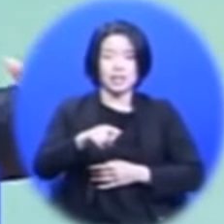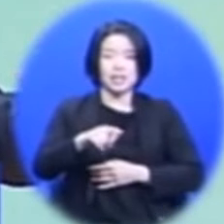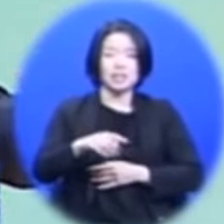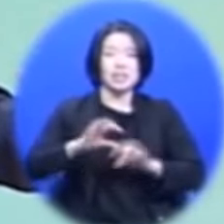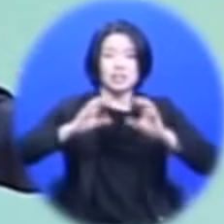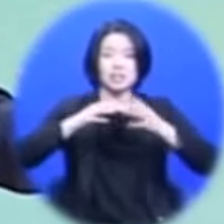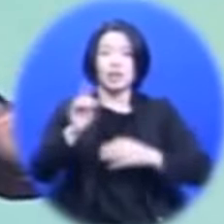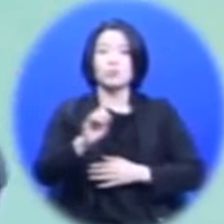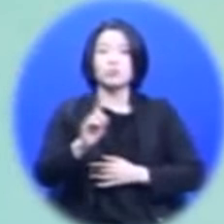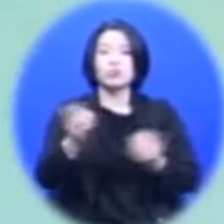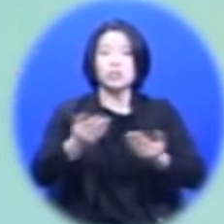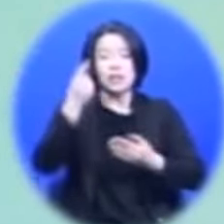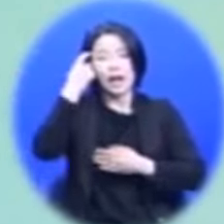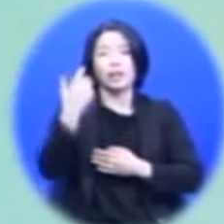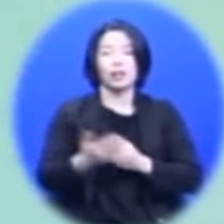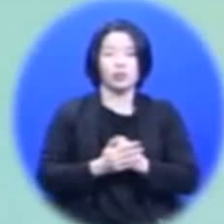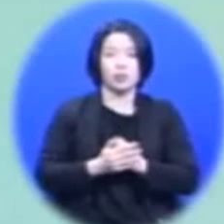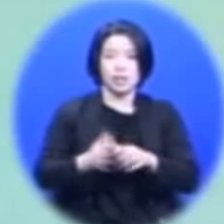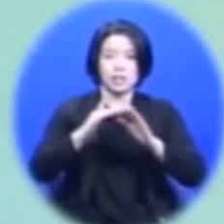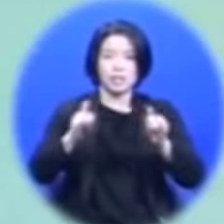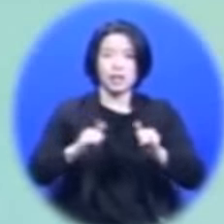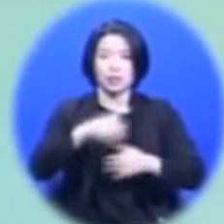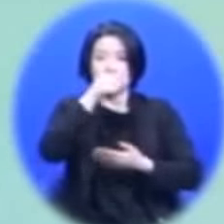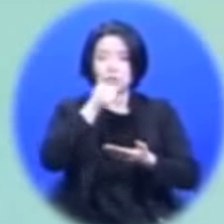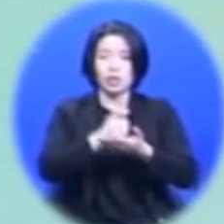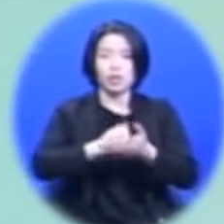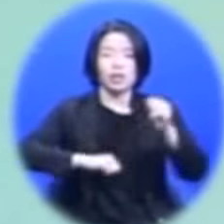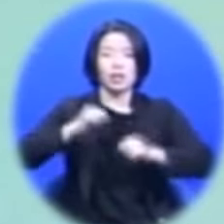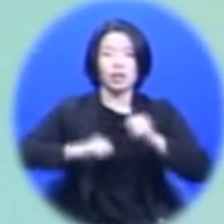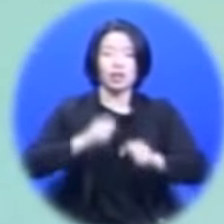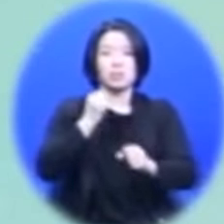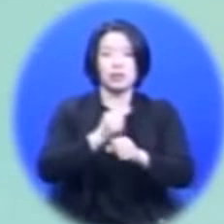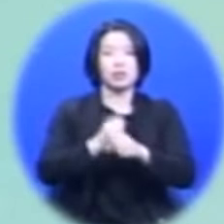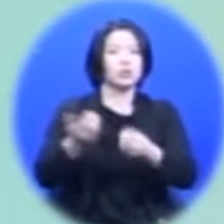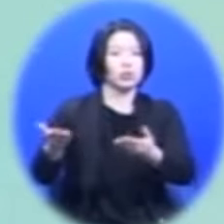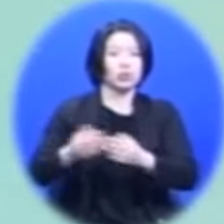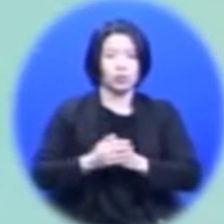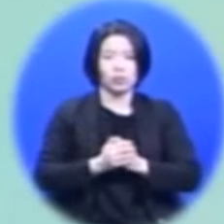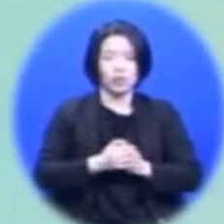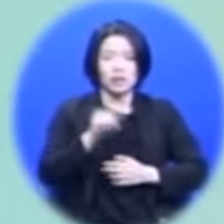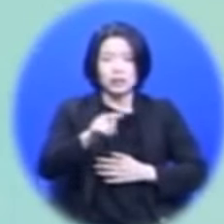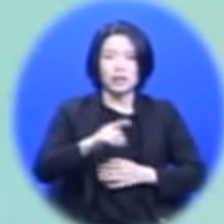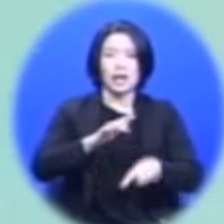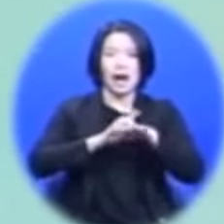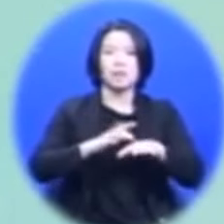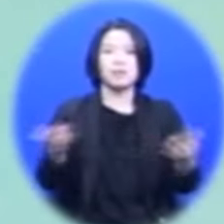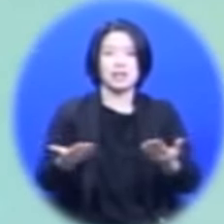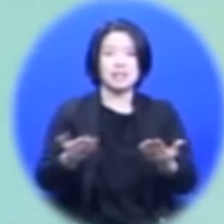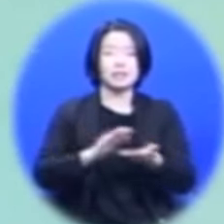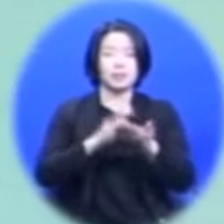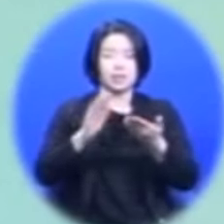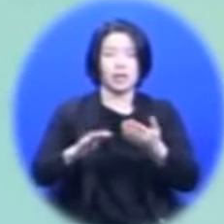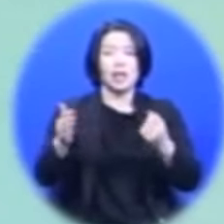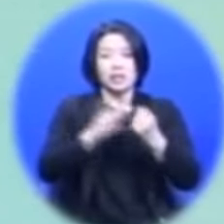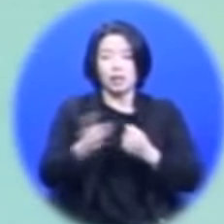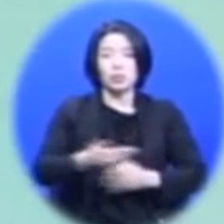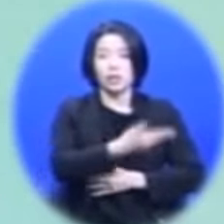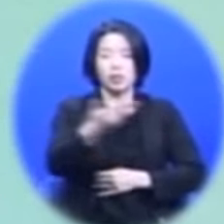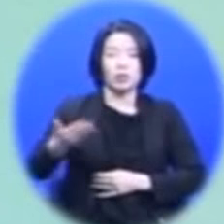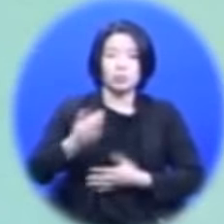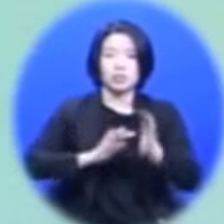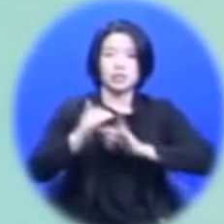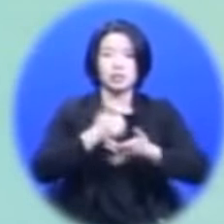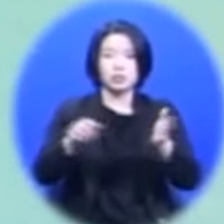무슨 일을 할까요? 사람들 죄짓게 만드는 일을 합니다. 그게 악마의 일이에요. 그러므로 여러분, 예수